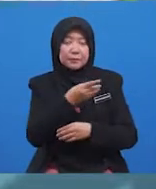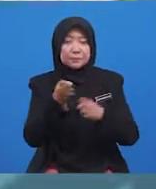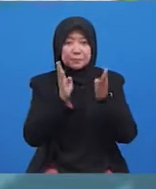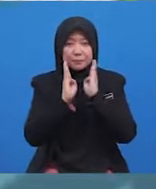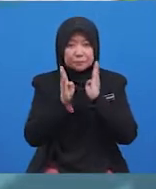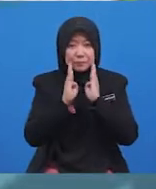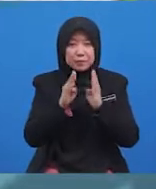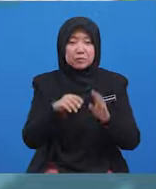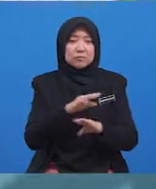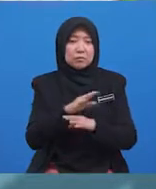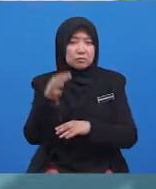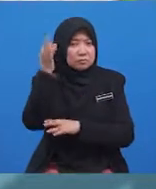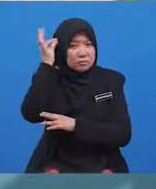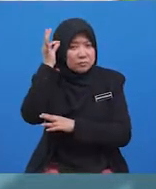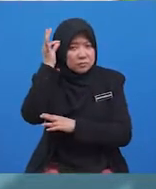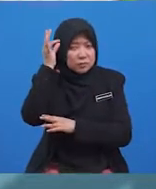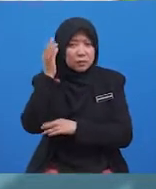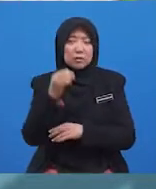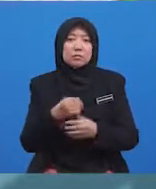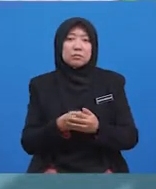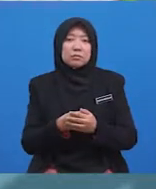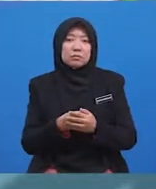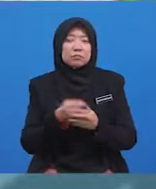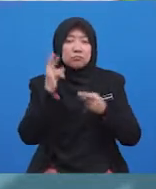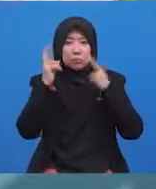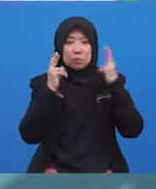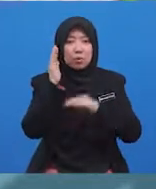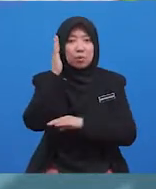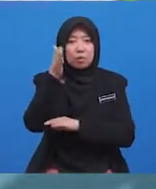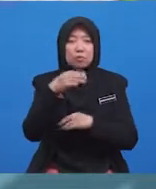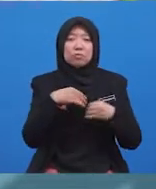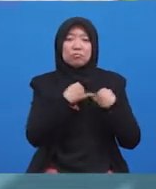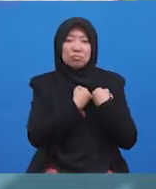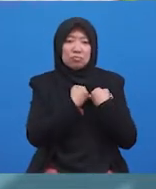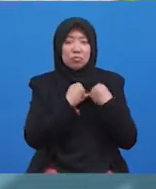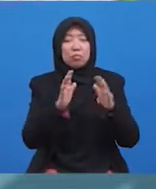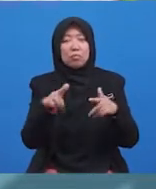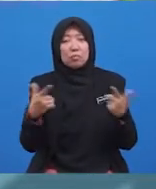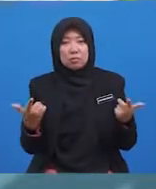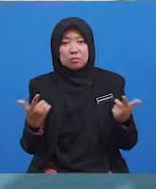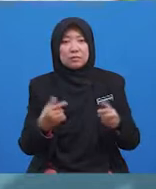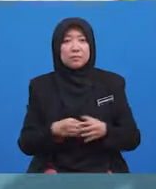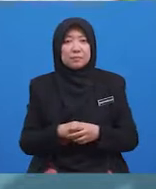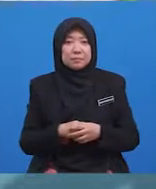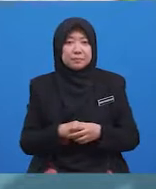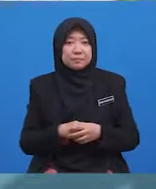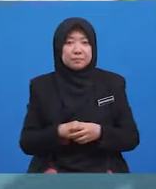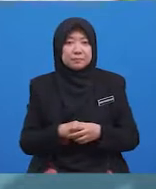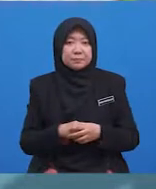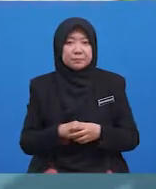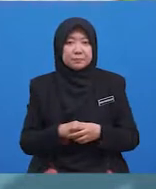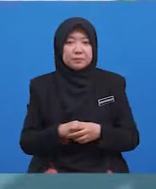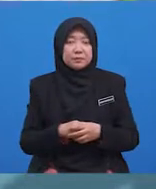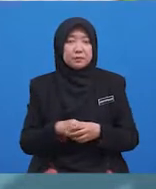tanpa berfikir terlebih dahulu, dikhawatiri akan menyakitkan hati orang lain. Keadaan ini